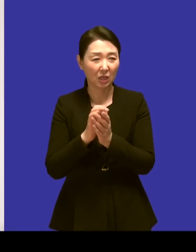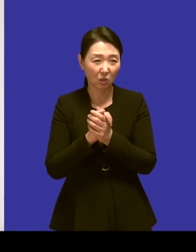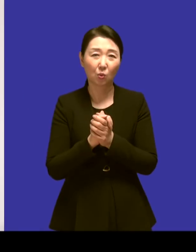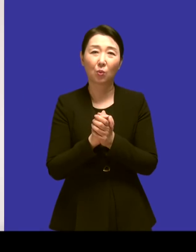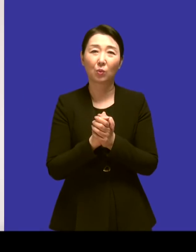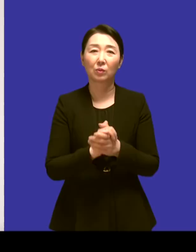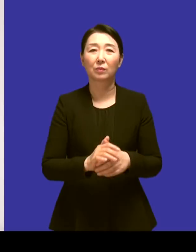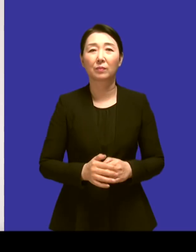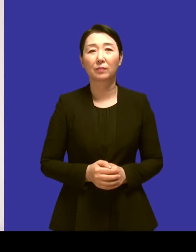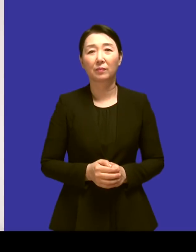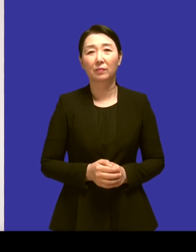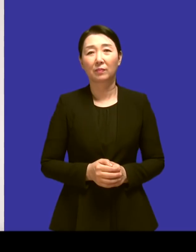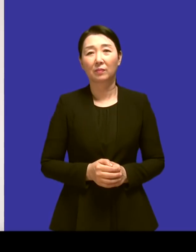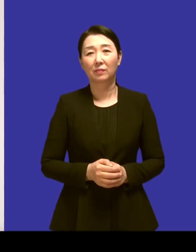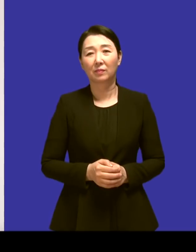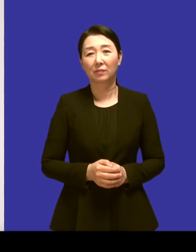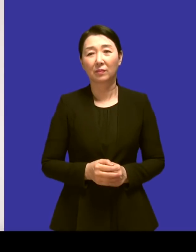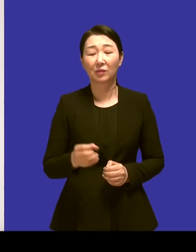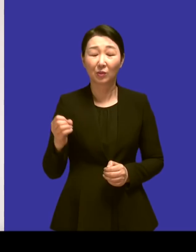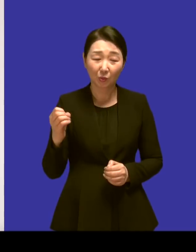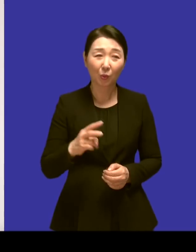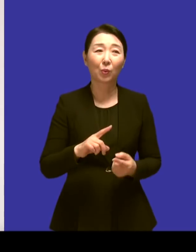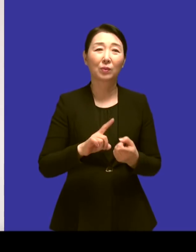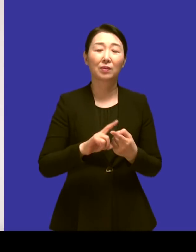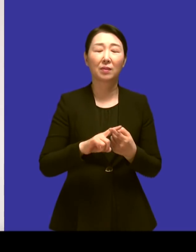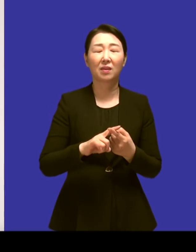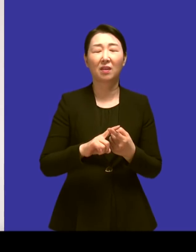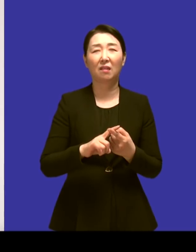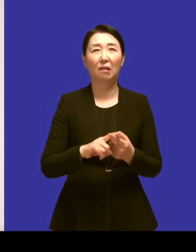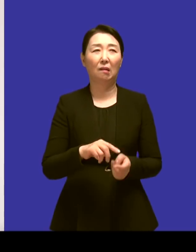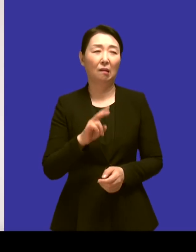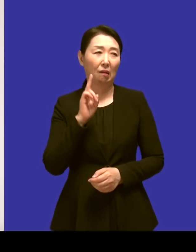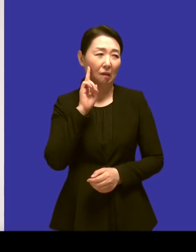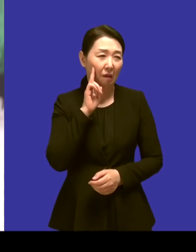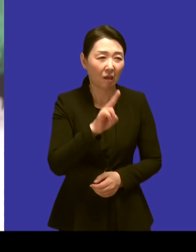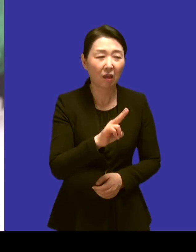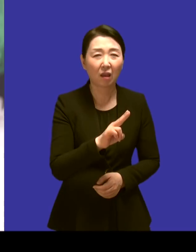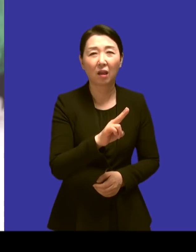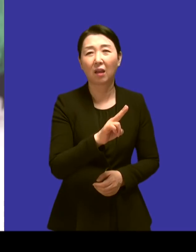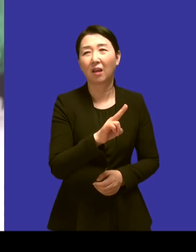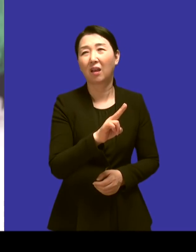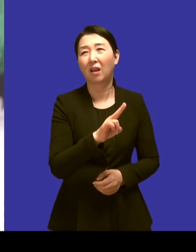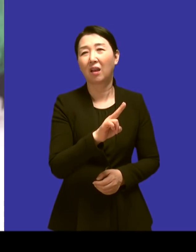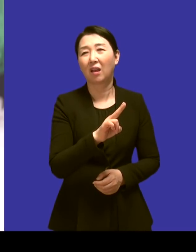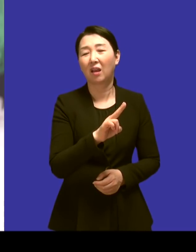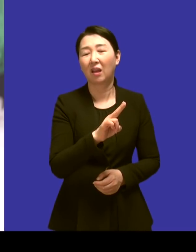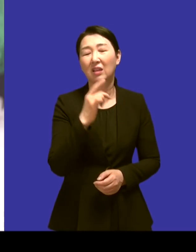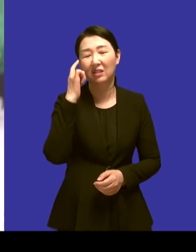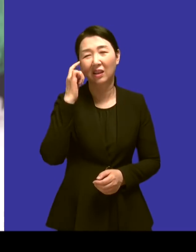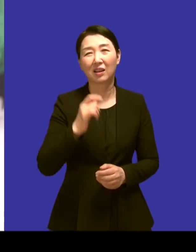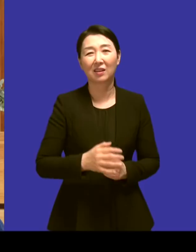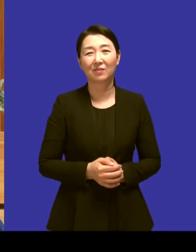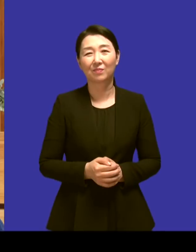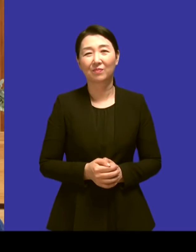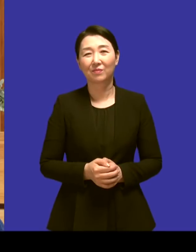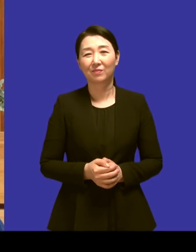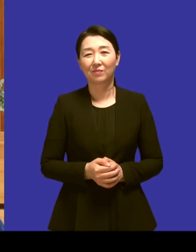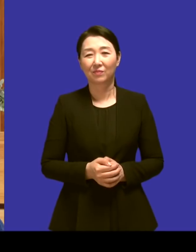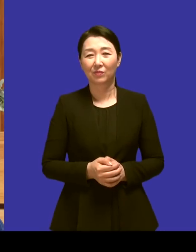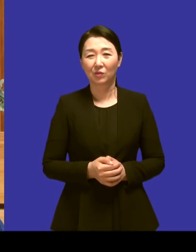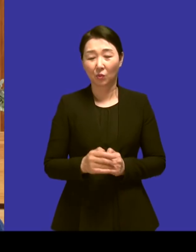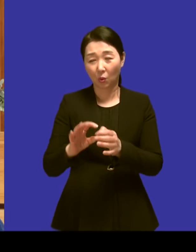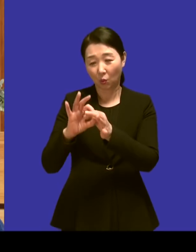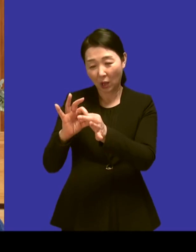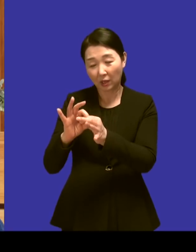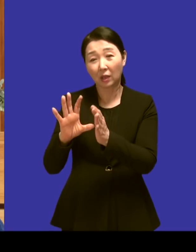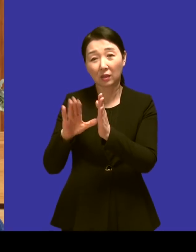기도하고 또 그렇게 더 극단적인 걸 생각을 하고 그랬던 것 같아요. 그럼 뭔가 이게 관계에 대한 약간 그 강박 같은